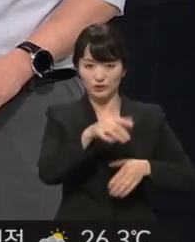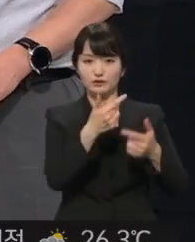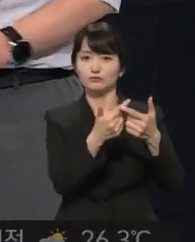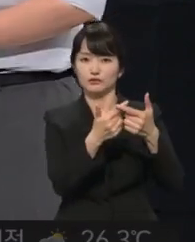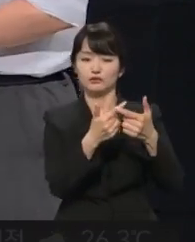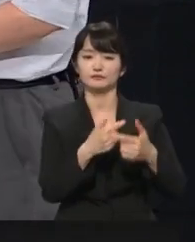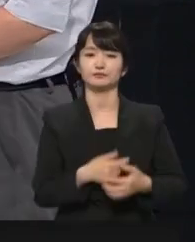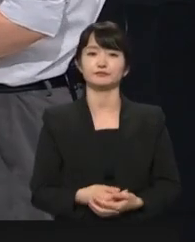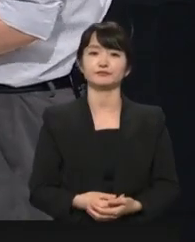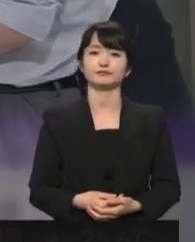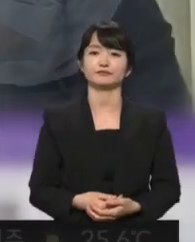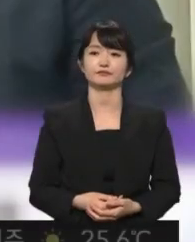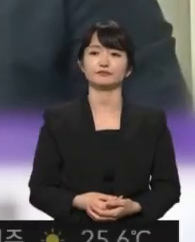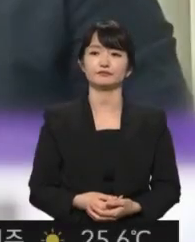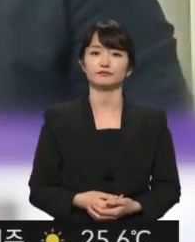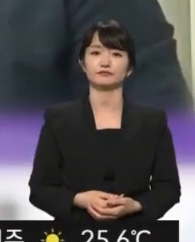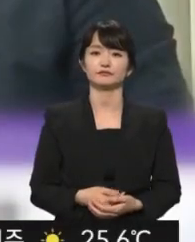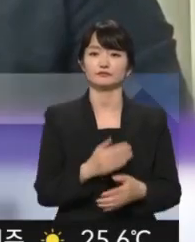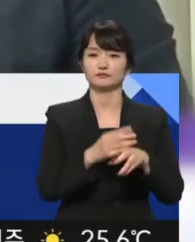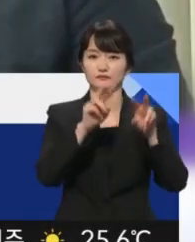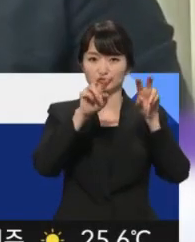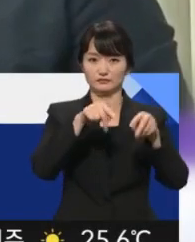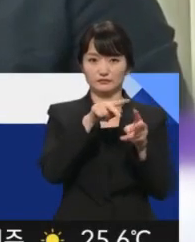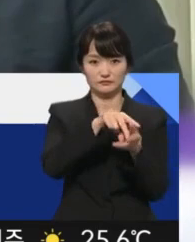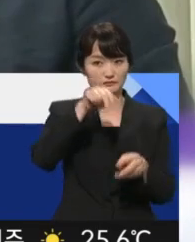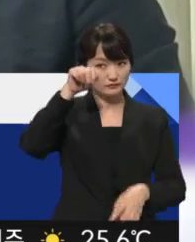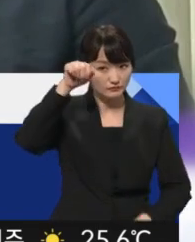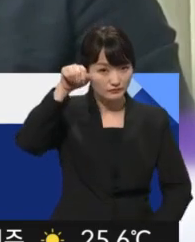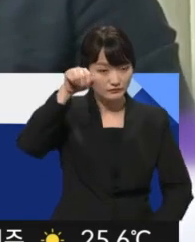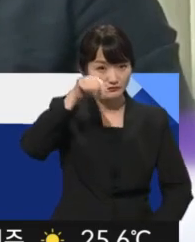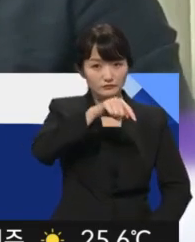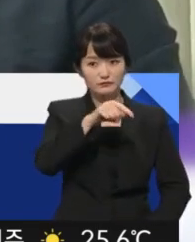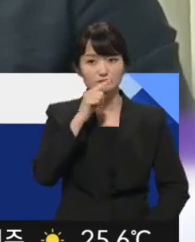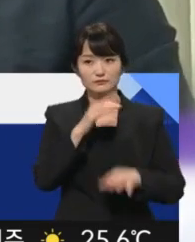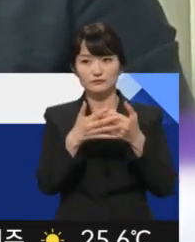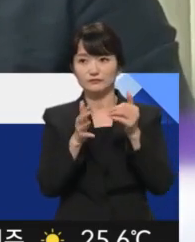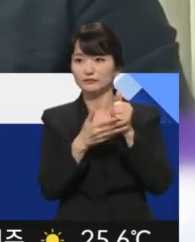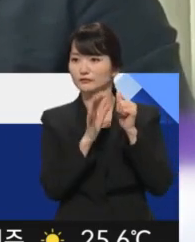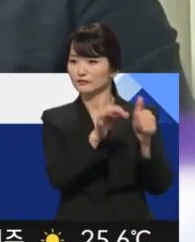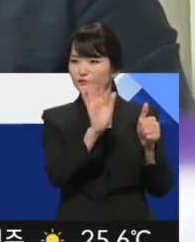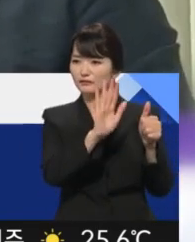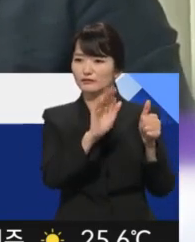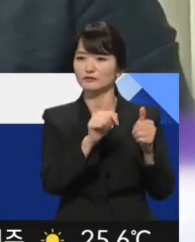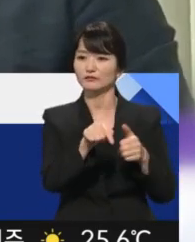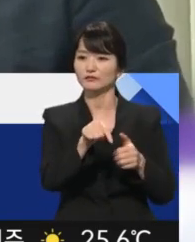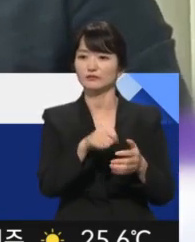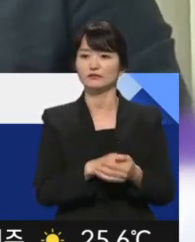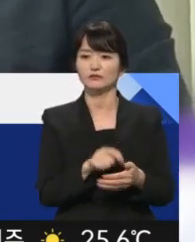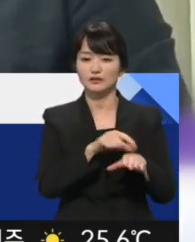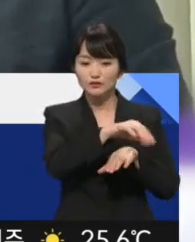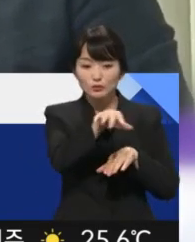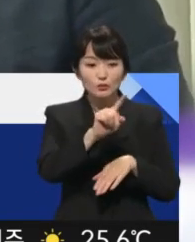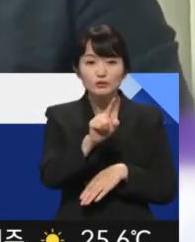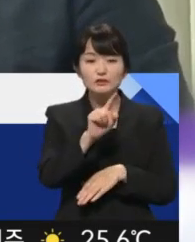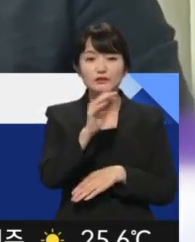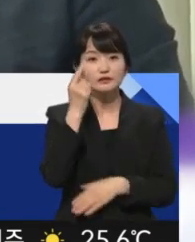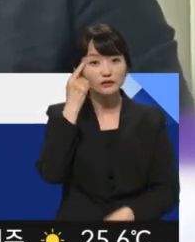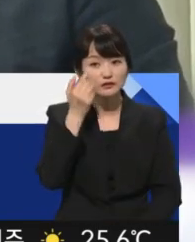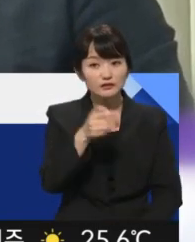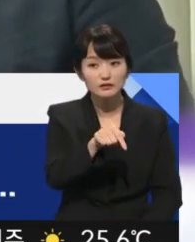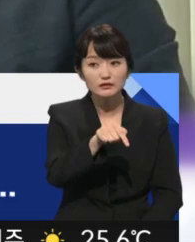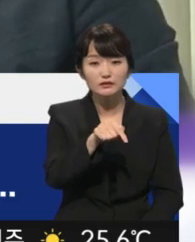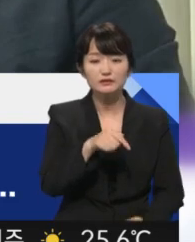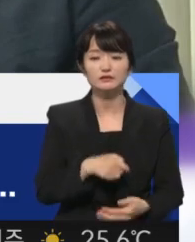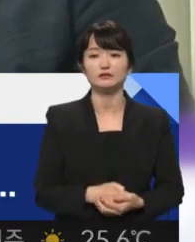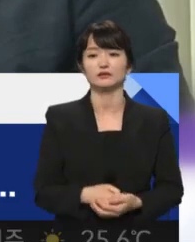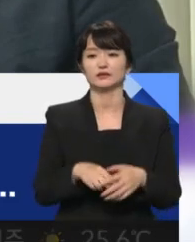부산입니다. 무소속으로 나오는데 민주당이 거기에 공천 안 해버리는 거죠. 아... 네, 그러면은 그 지역이 어디가 될 것이냐. 그래서